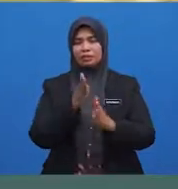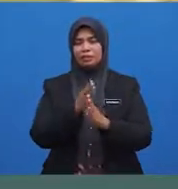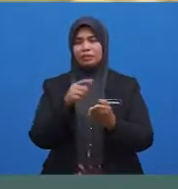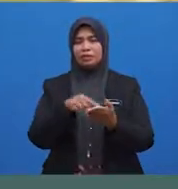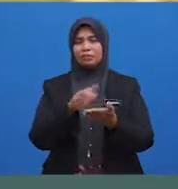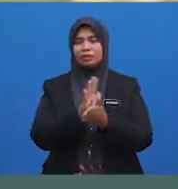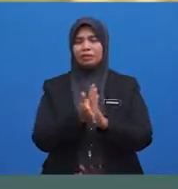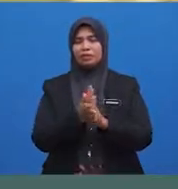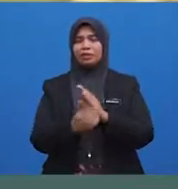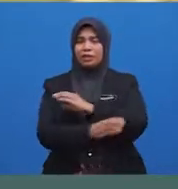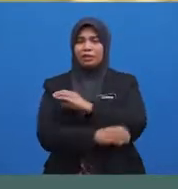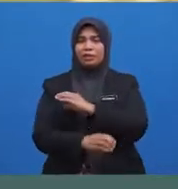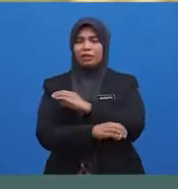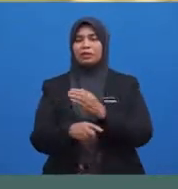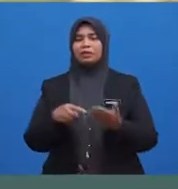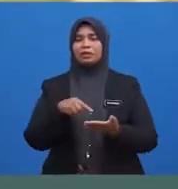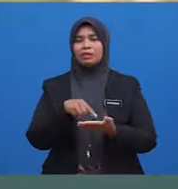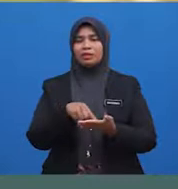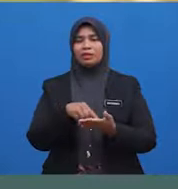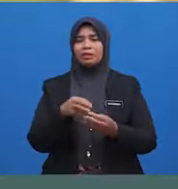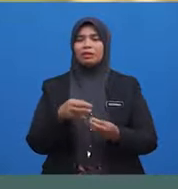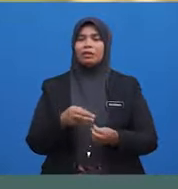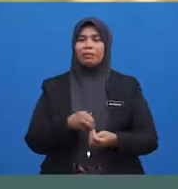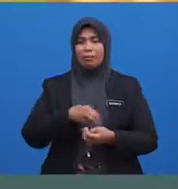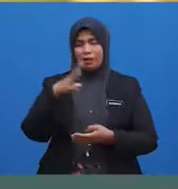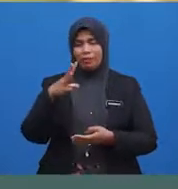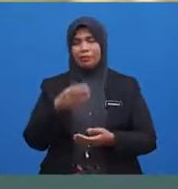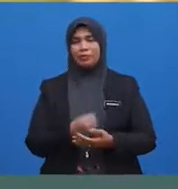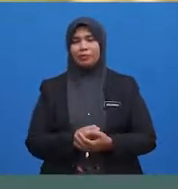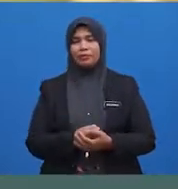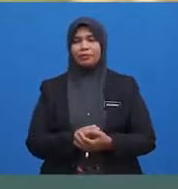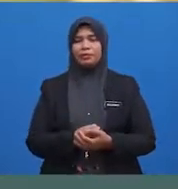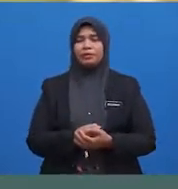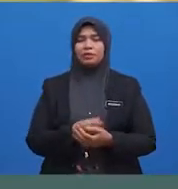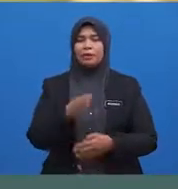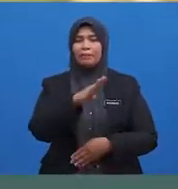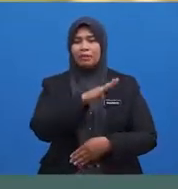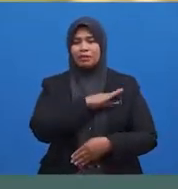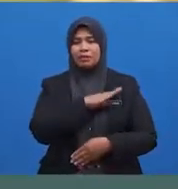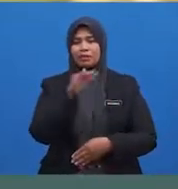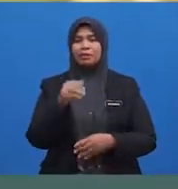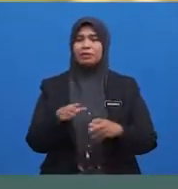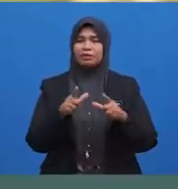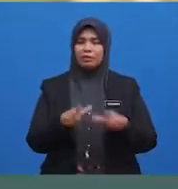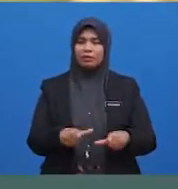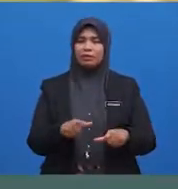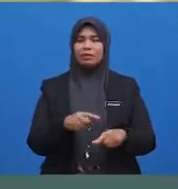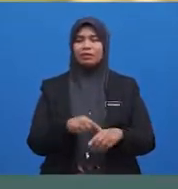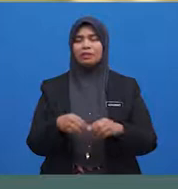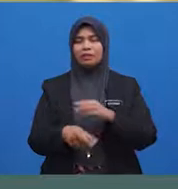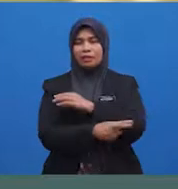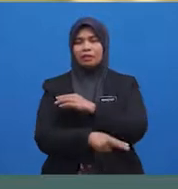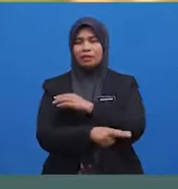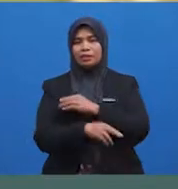ini makmur dan menarik perhatian kuasa barat, terutama British yang bertapak di negeri-negeri Selat ketika